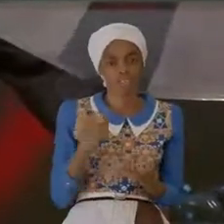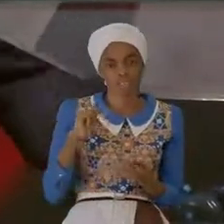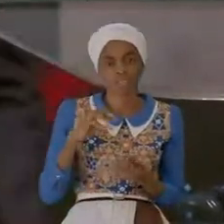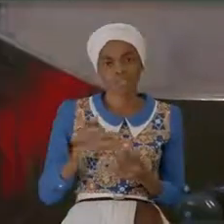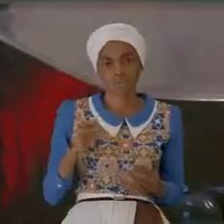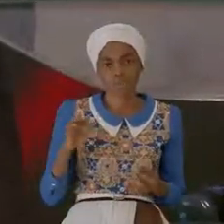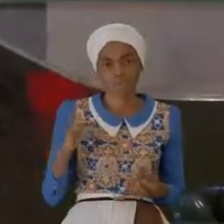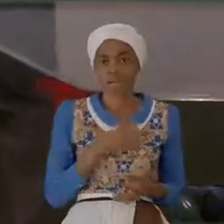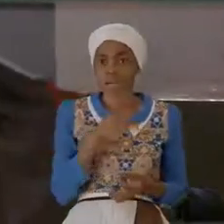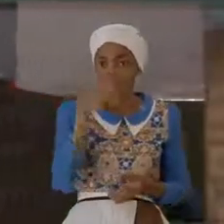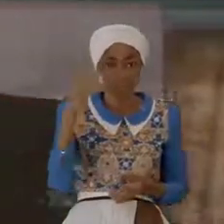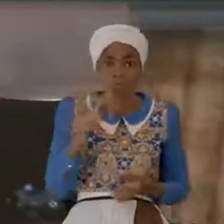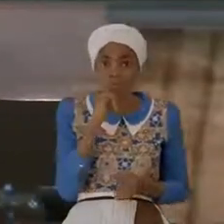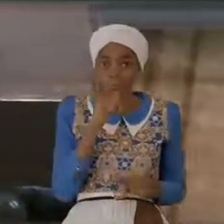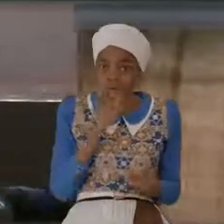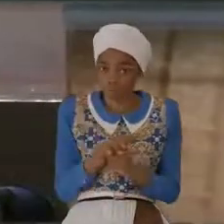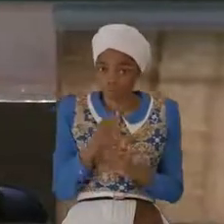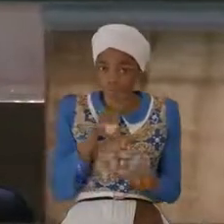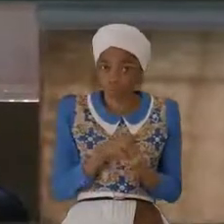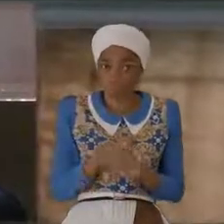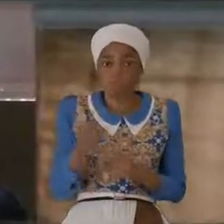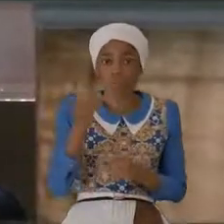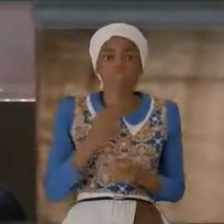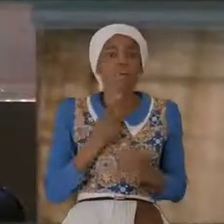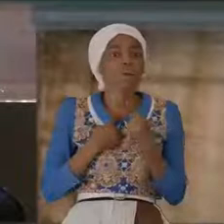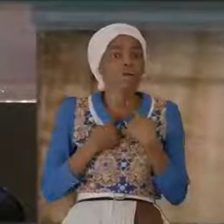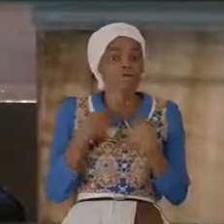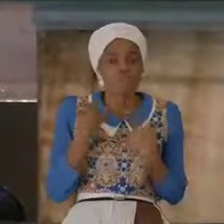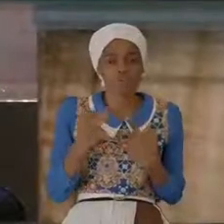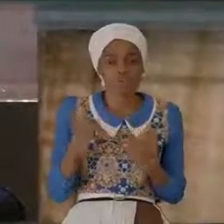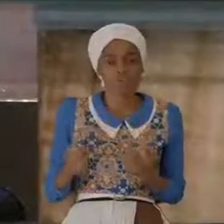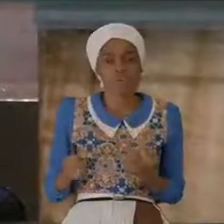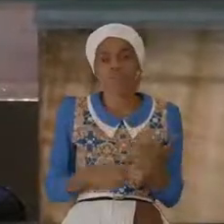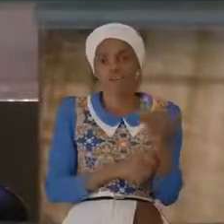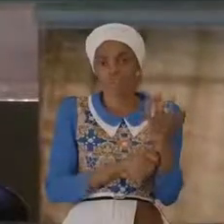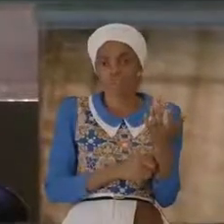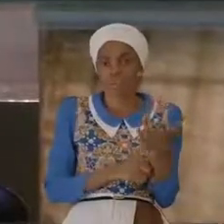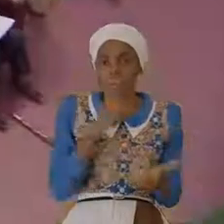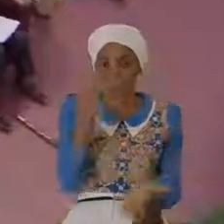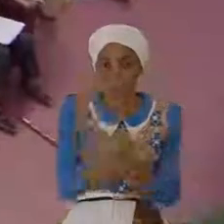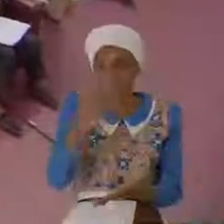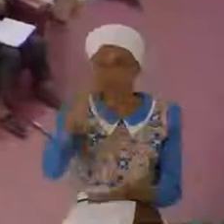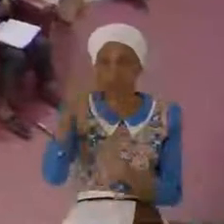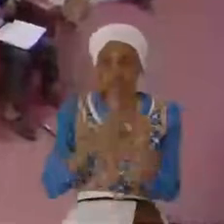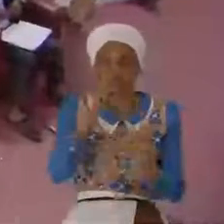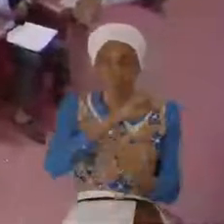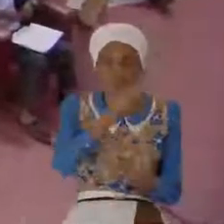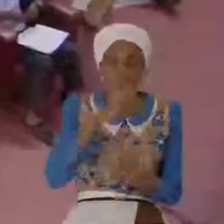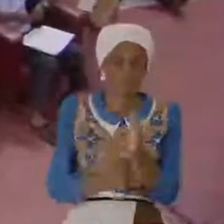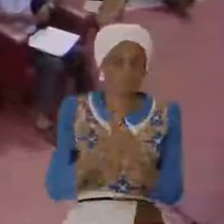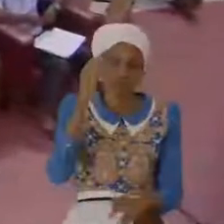l'Esprit et tu ne vas plus accomplir les désirs, le convoitise de la chair. Amen pour chacun de vous.